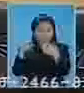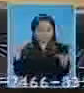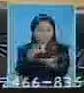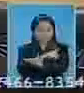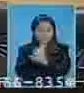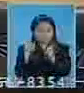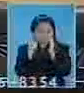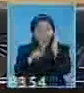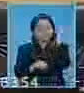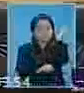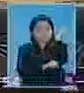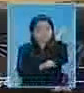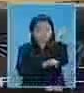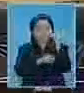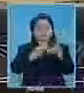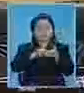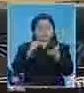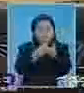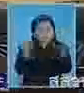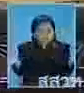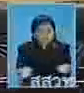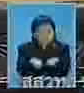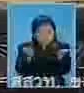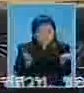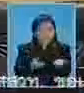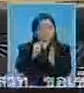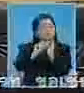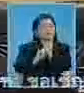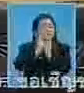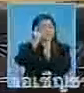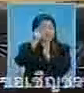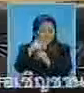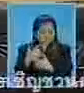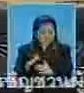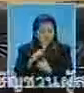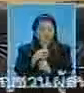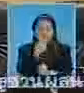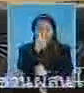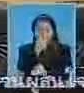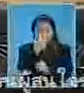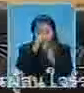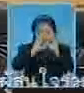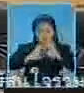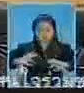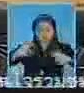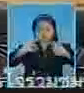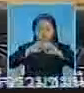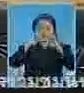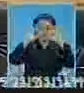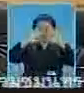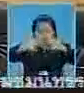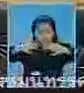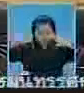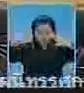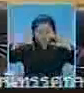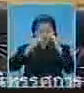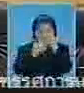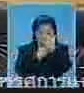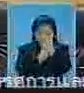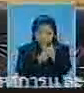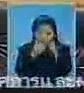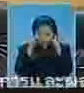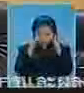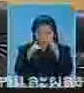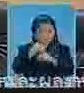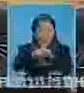ส่งผลให้กับพี่น้องประชาชนผมเน้นคำว่าเริ่มส่งผลเพราะว่าเราตระหนักดีครับว่าภารกิจภาระหน้าที่ของเราทางด้านนี้เนี่ย